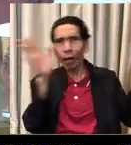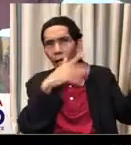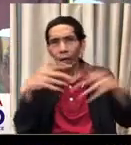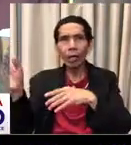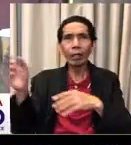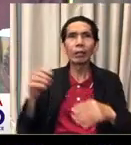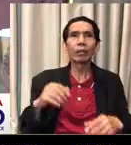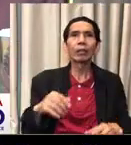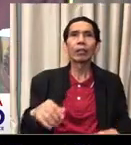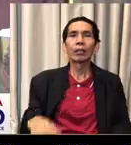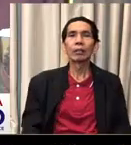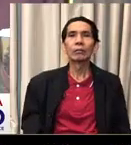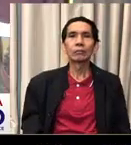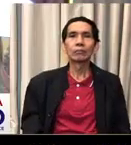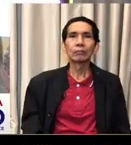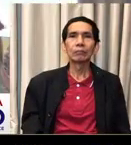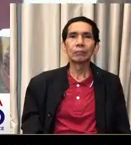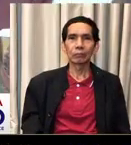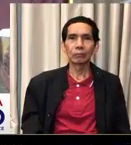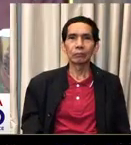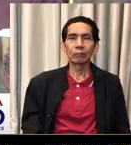akisi at renta, may sweldo ka.